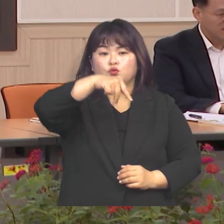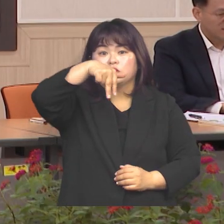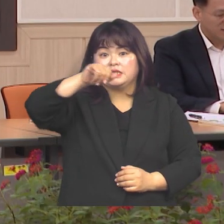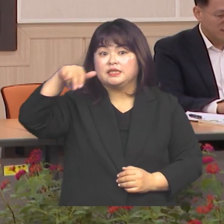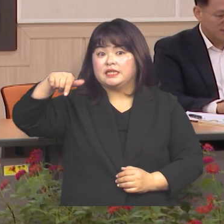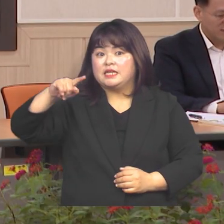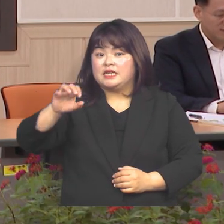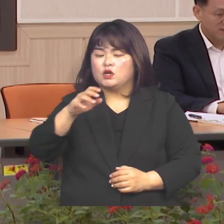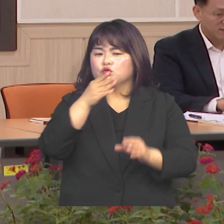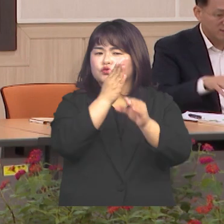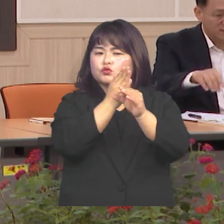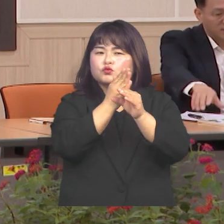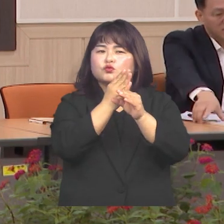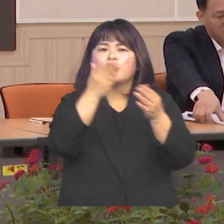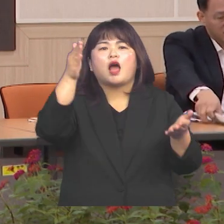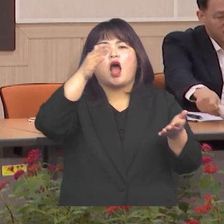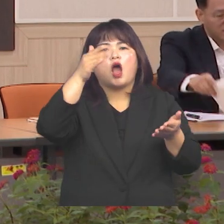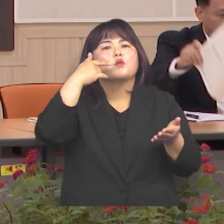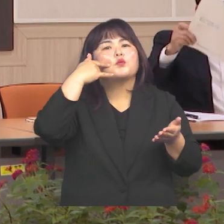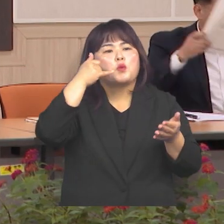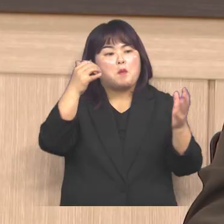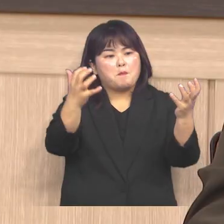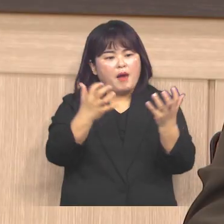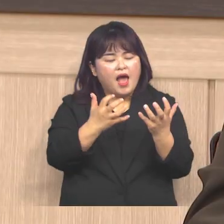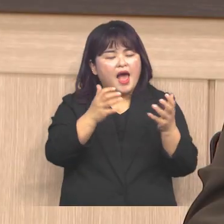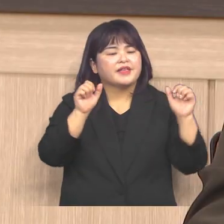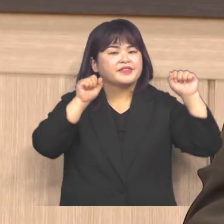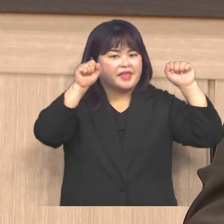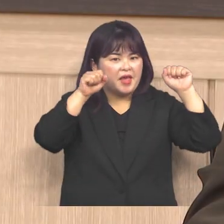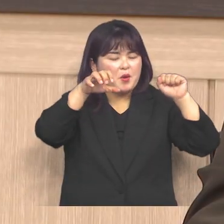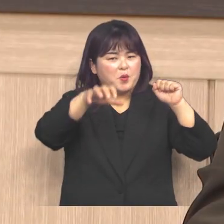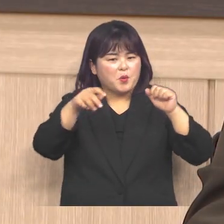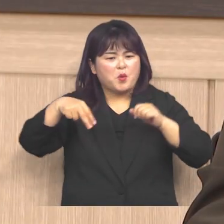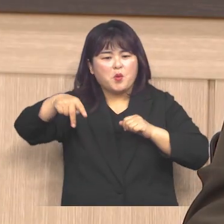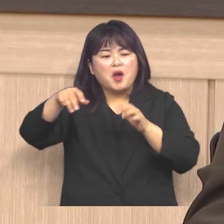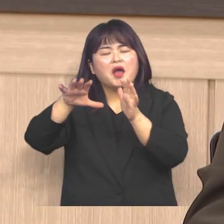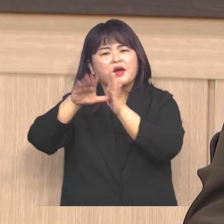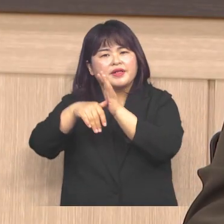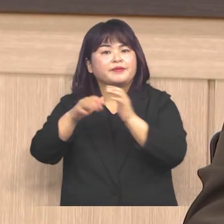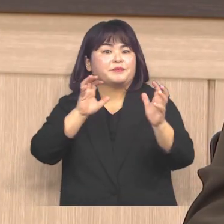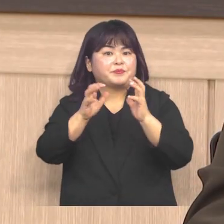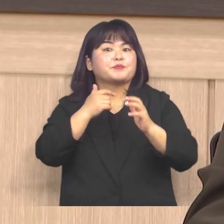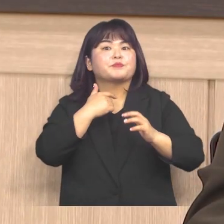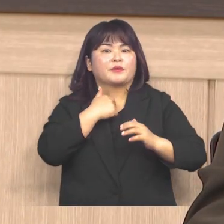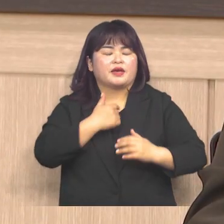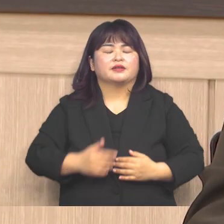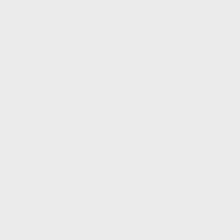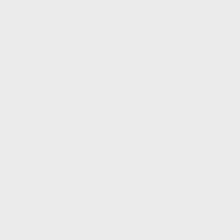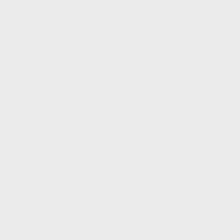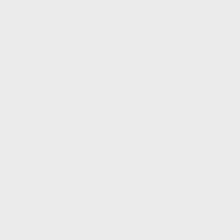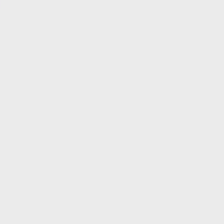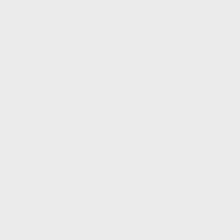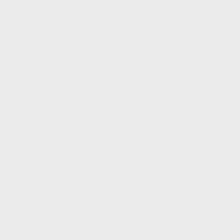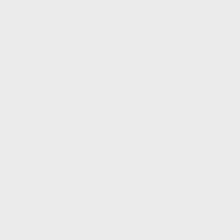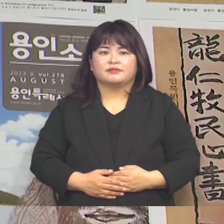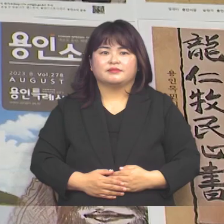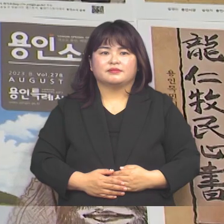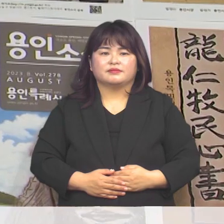기흥구 중학교 학부모 회장들과 만나 체육시설과 통학로 안전 문제 등에 관해 논의했습니다.